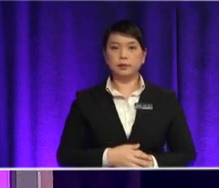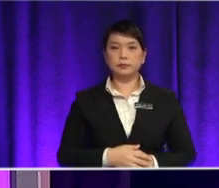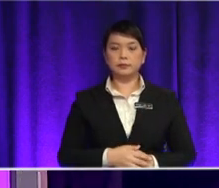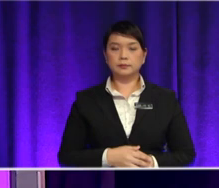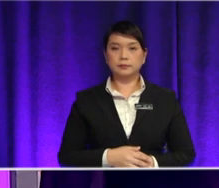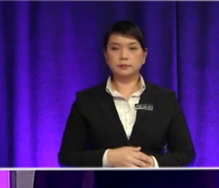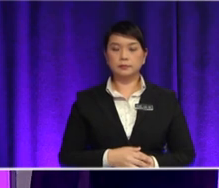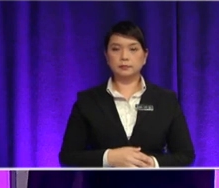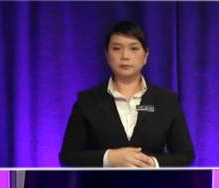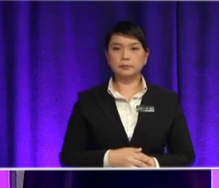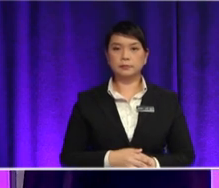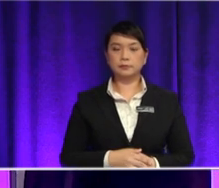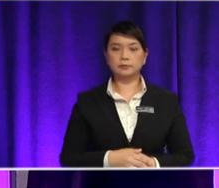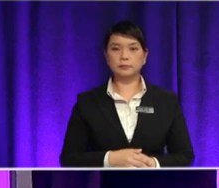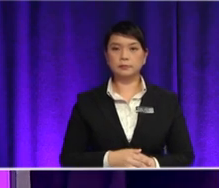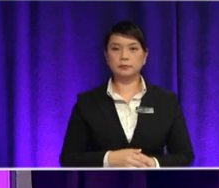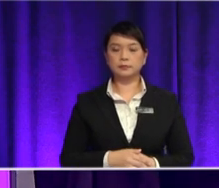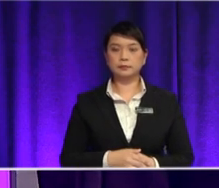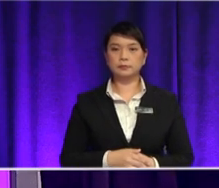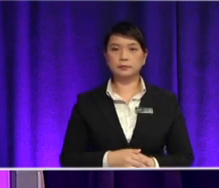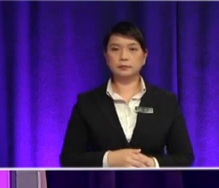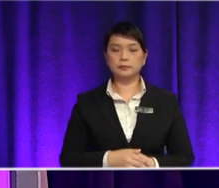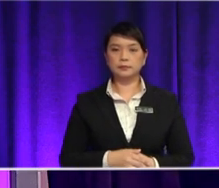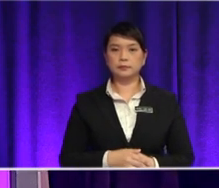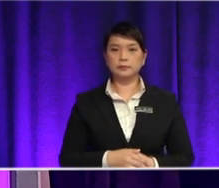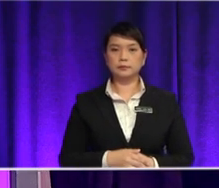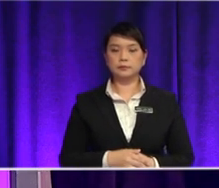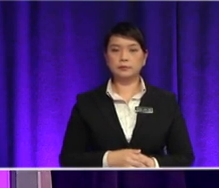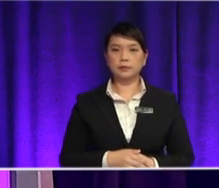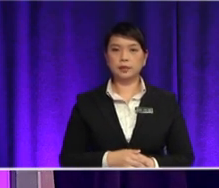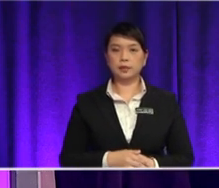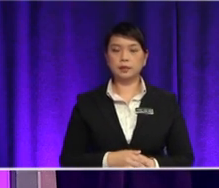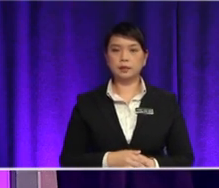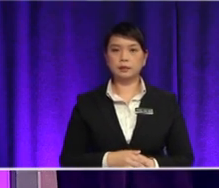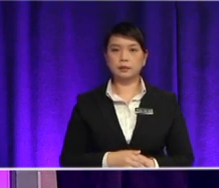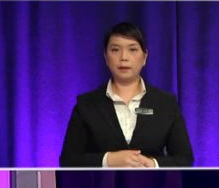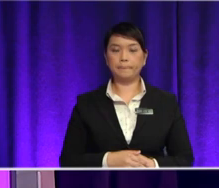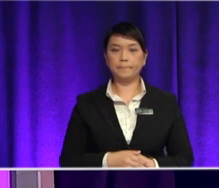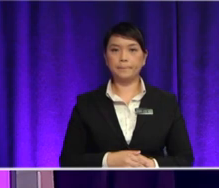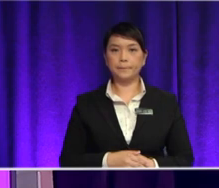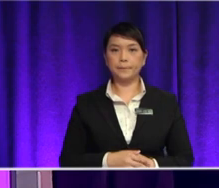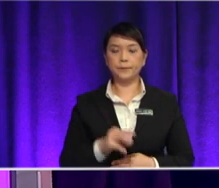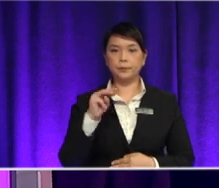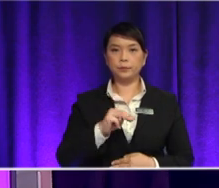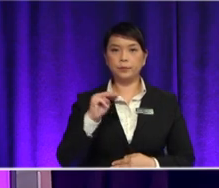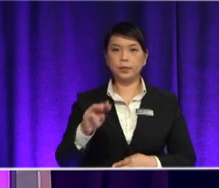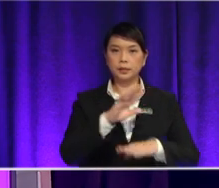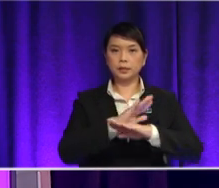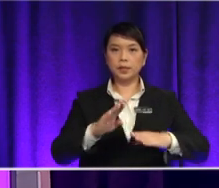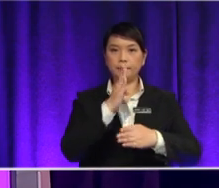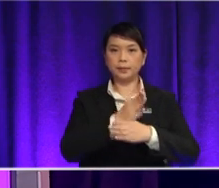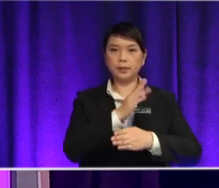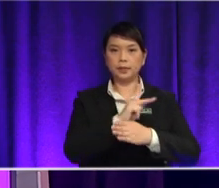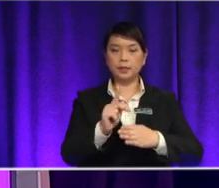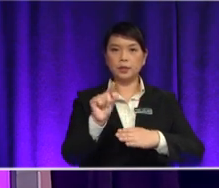data terkumpul menggunakan garis lurus. Di sini saya tekankan kepada murid, murid tidak dibenarkan menggunakan